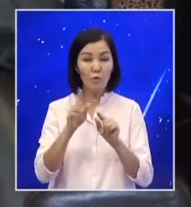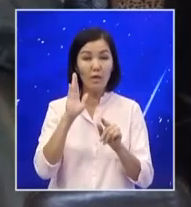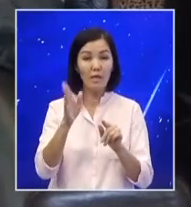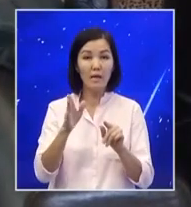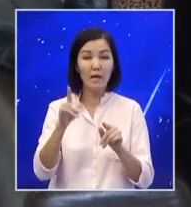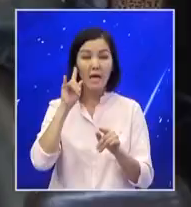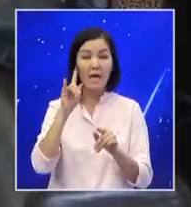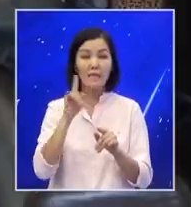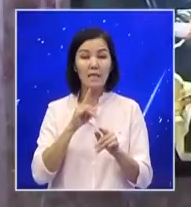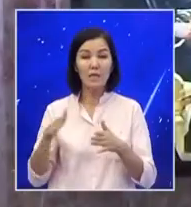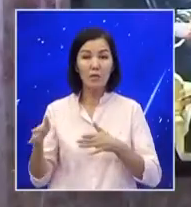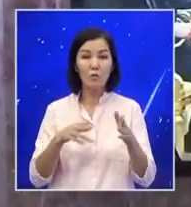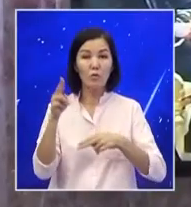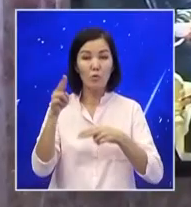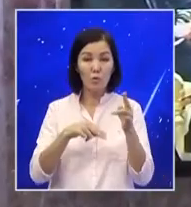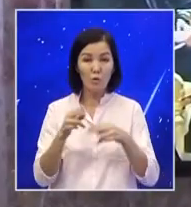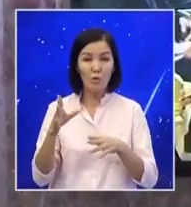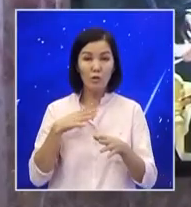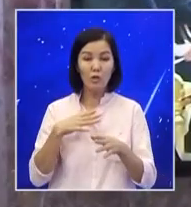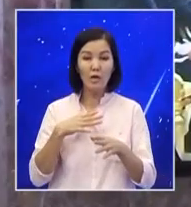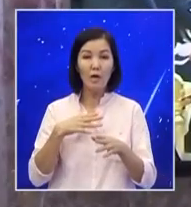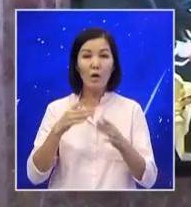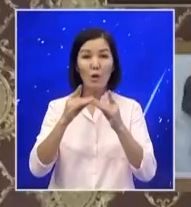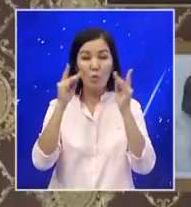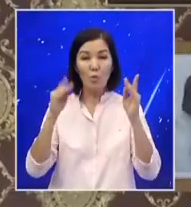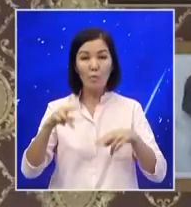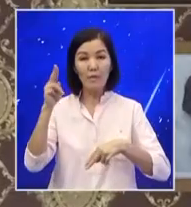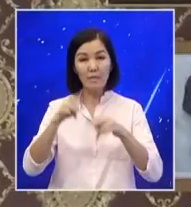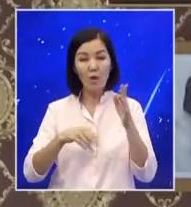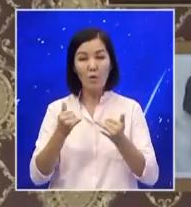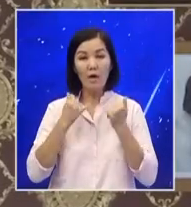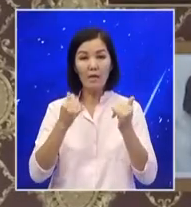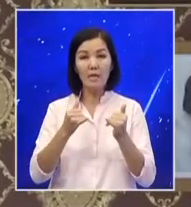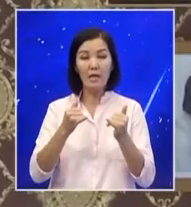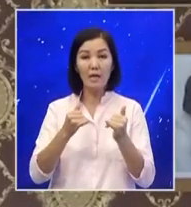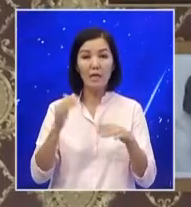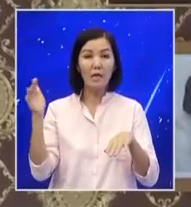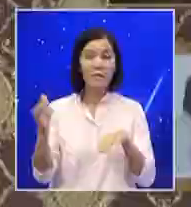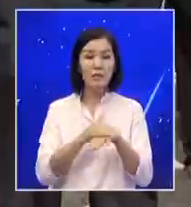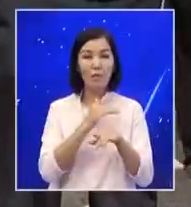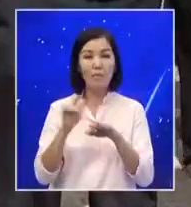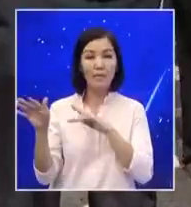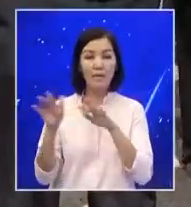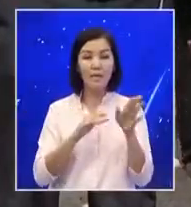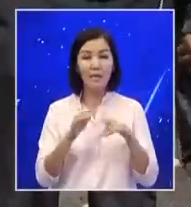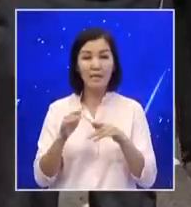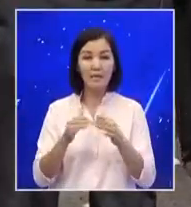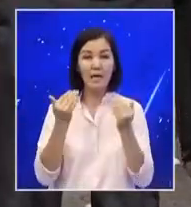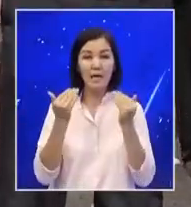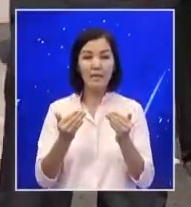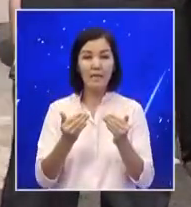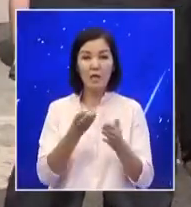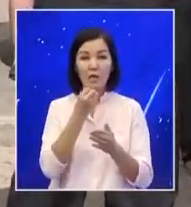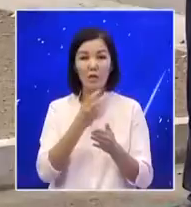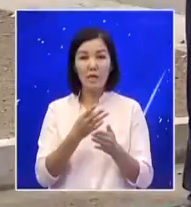Қазақстанның құрметті жолшысы саналы ғұмырын жол көпір салуға арнаған. Сауапты іс, жарқын із, артында ақ жолдары